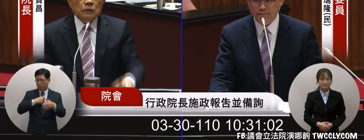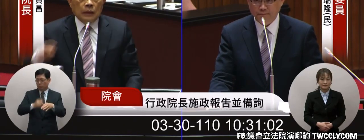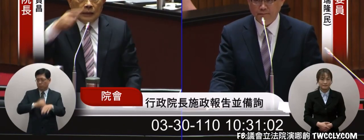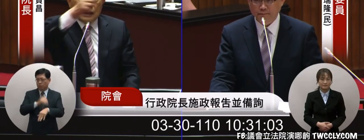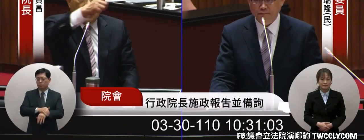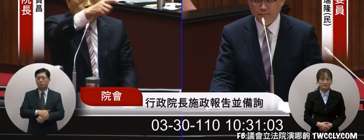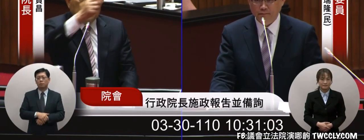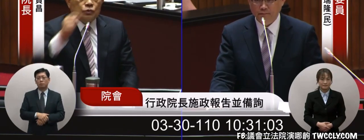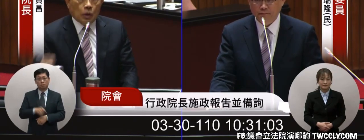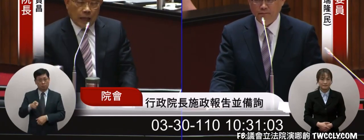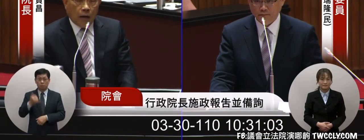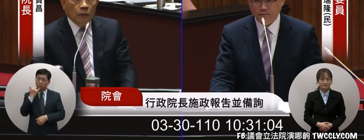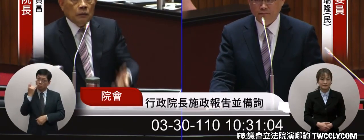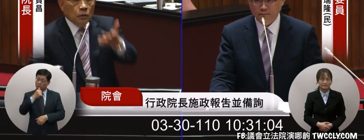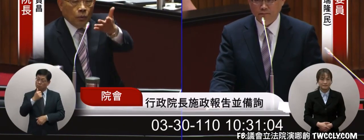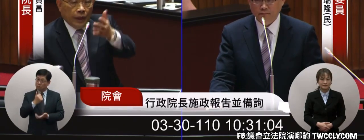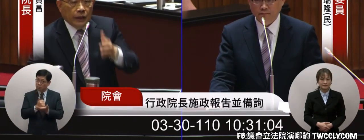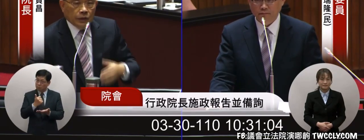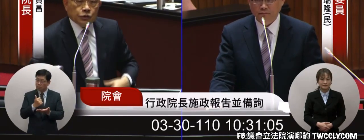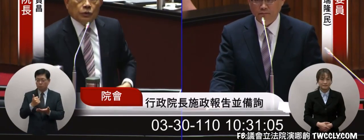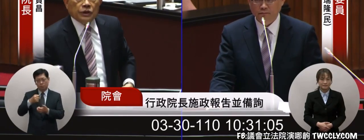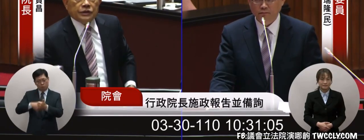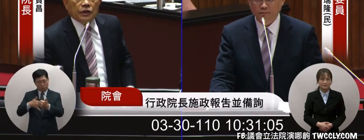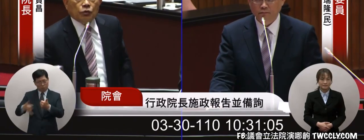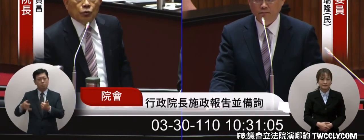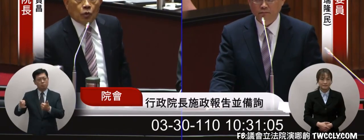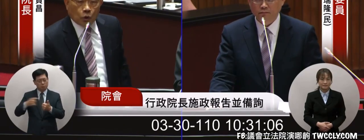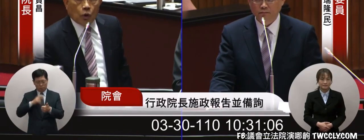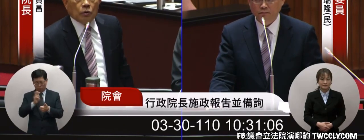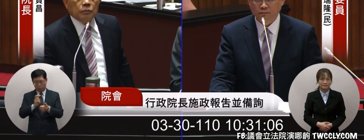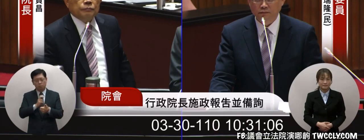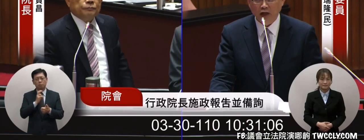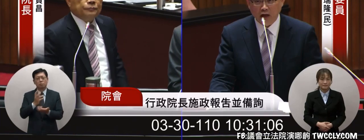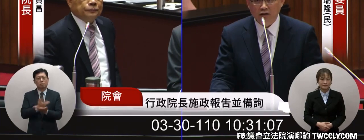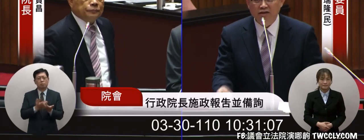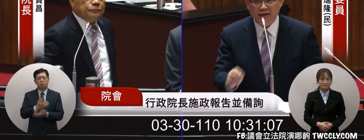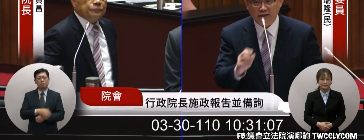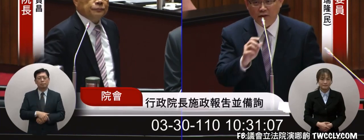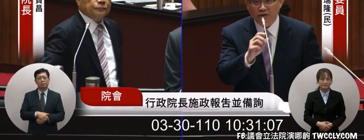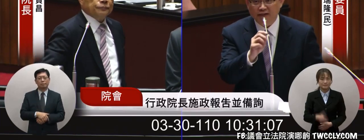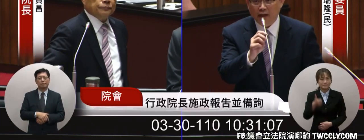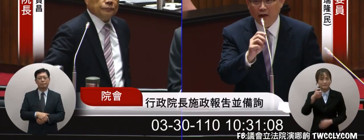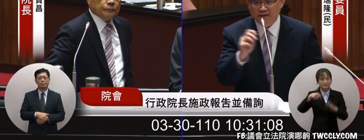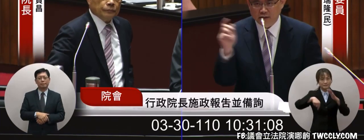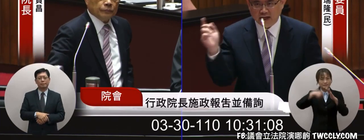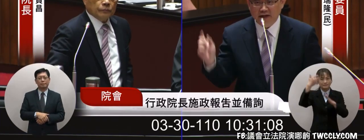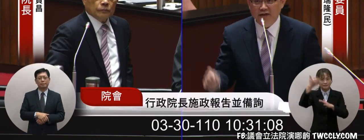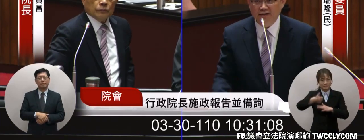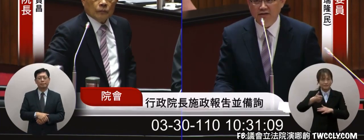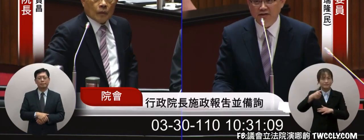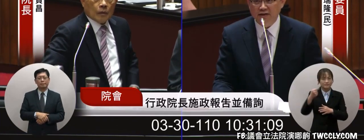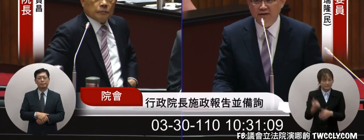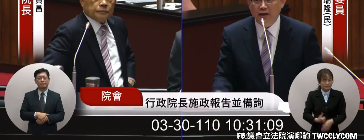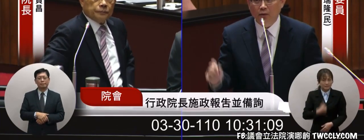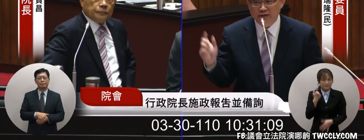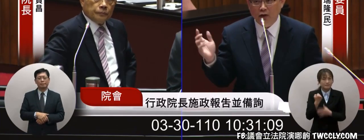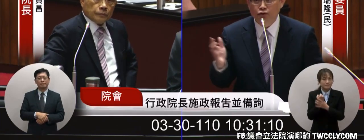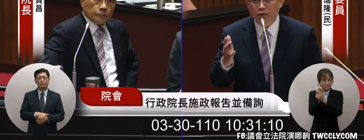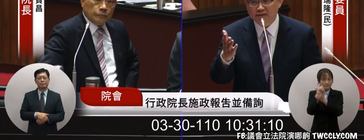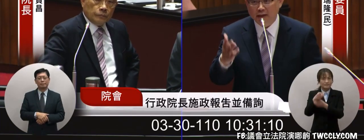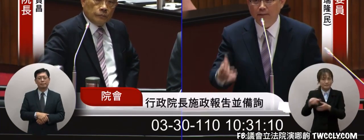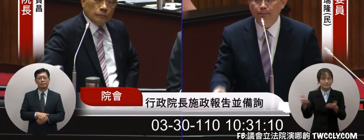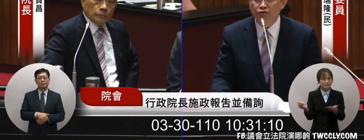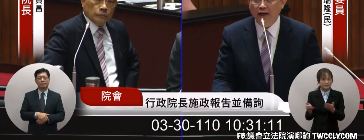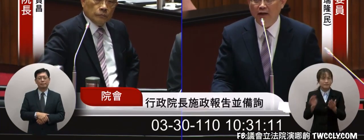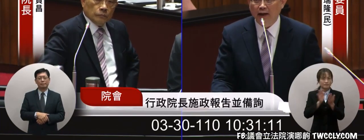完成那這個能不能做到委員也就地監督溝通好也謝謝院長真的大力的支持的建設那